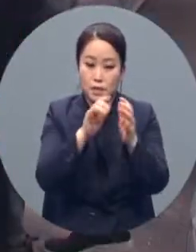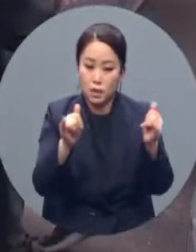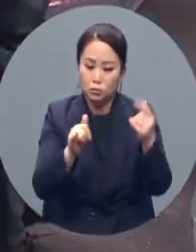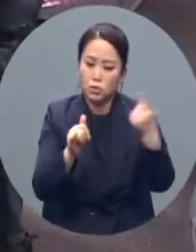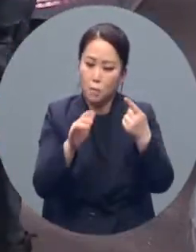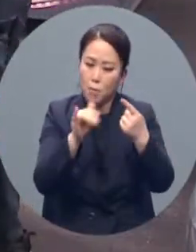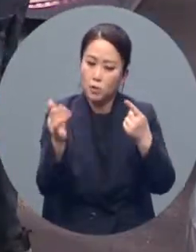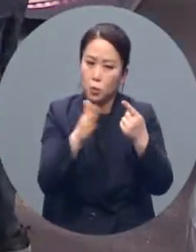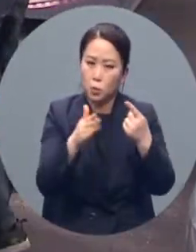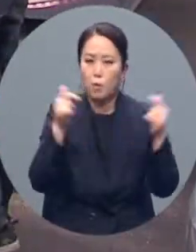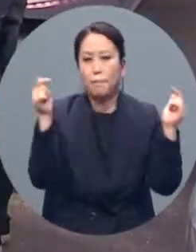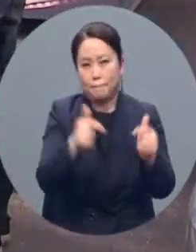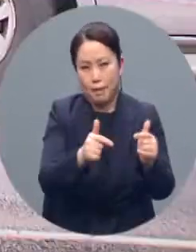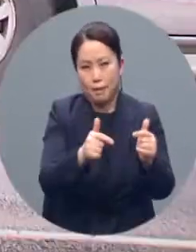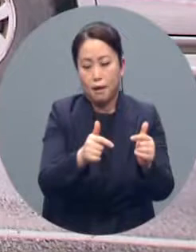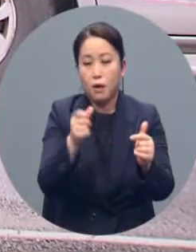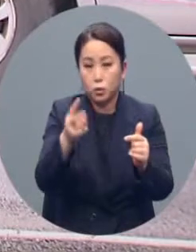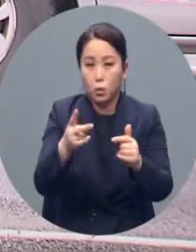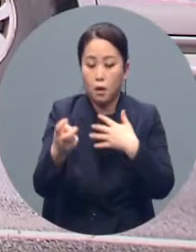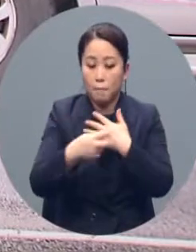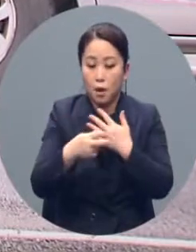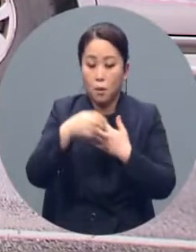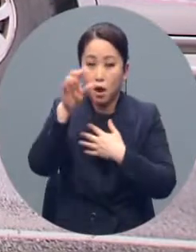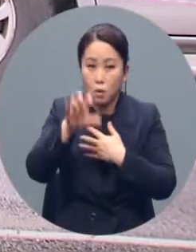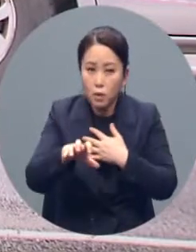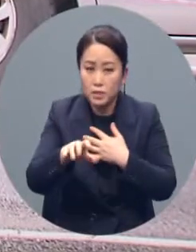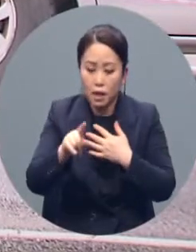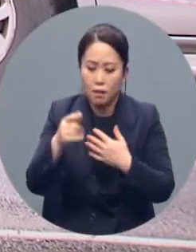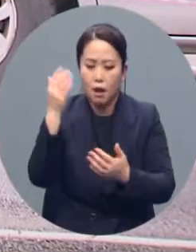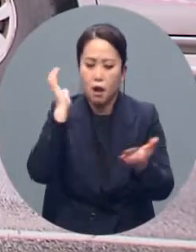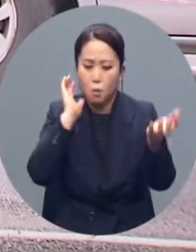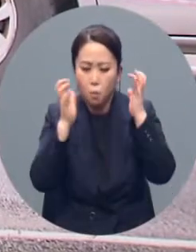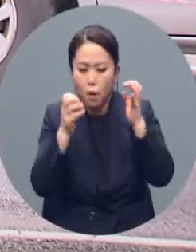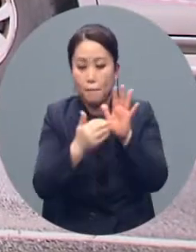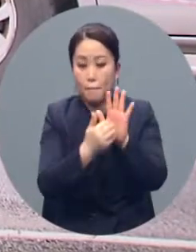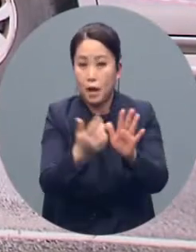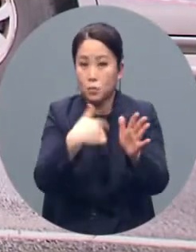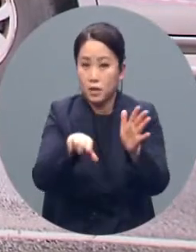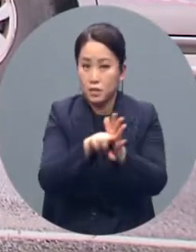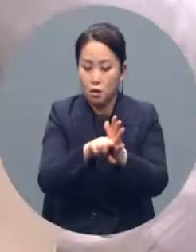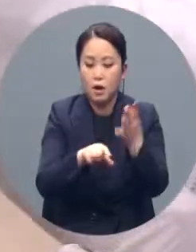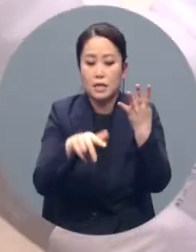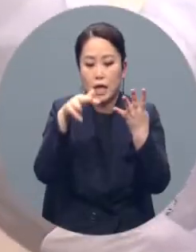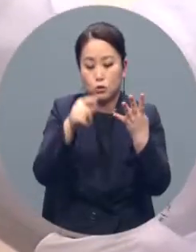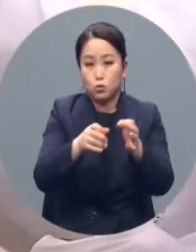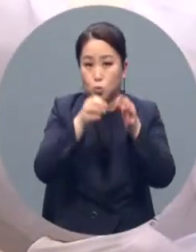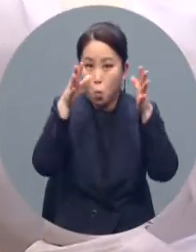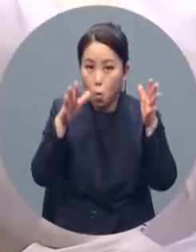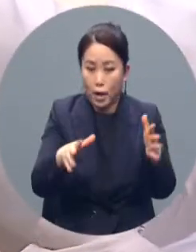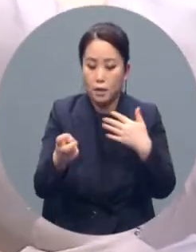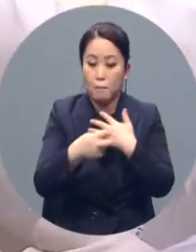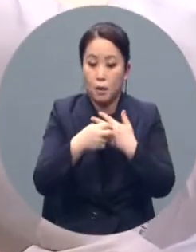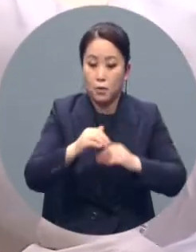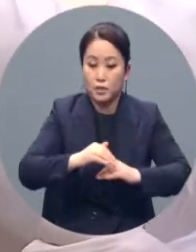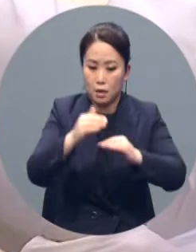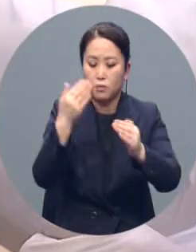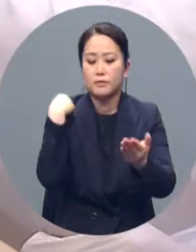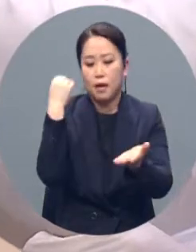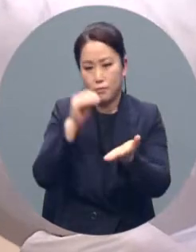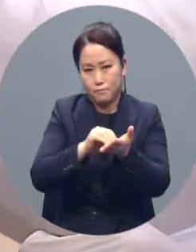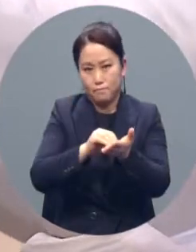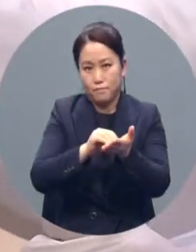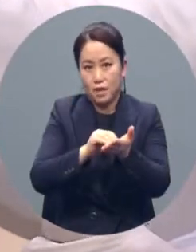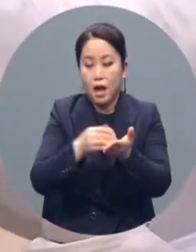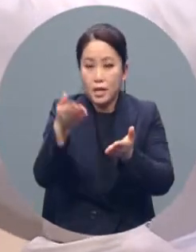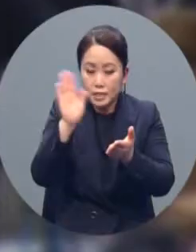수준으로 떨어진 상황. 의료 현장의 혼란을 막기 위해 4주간은 현행 의료관리 체계가 유지될 예정이지만